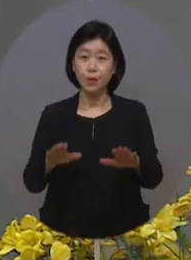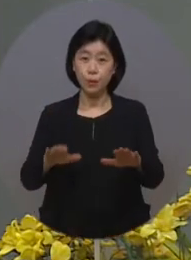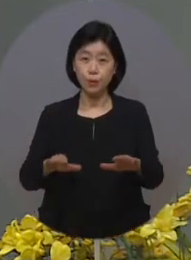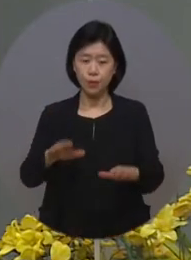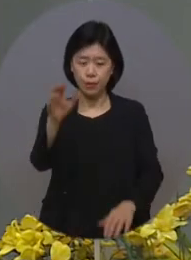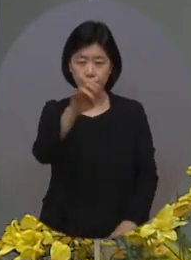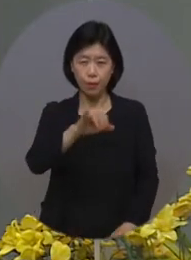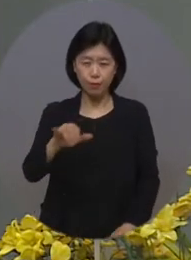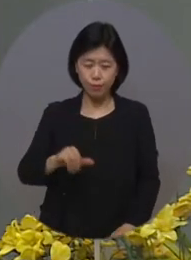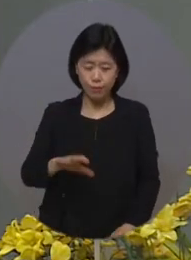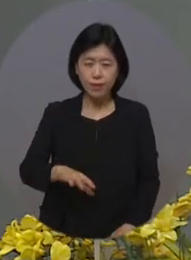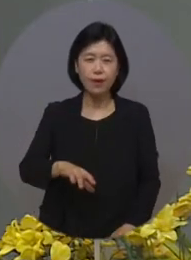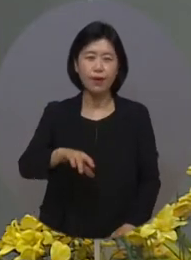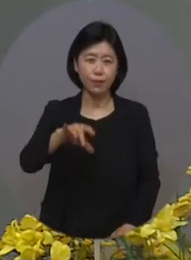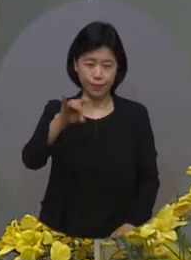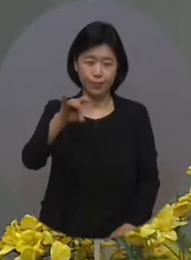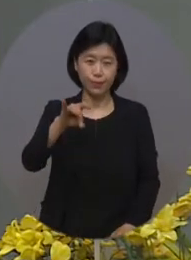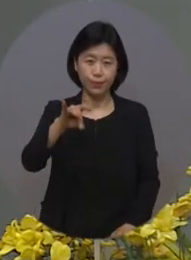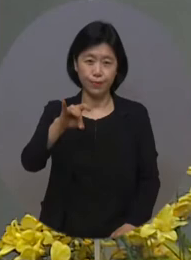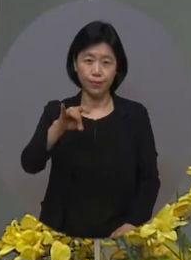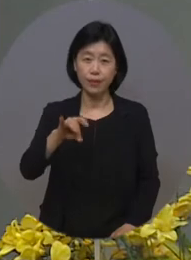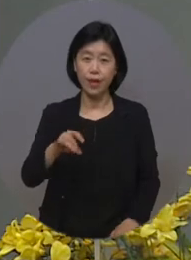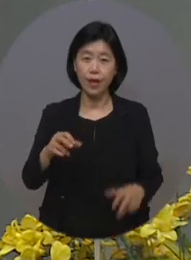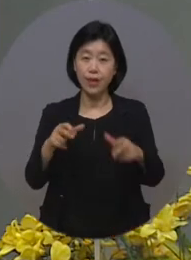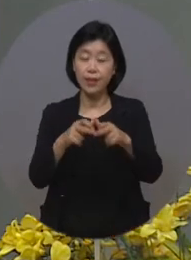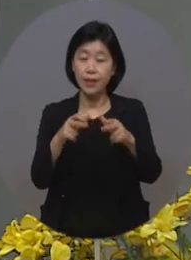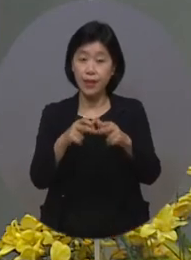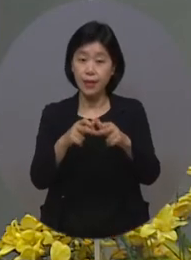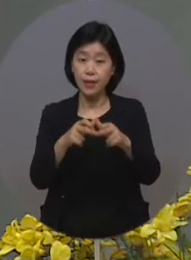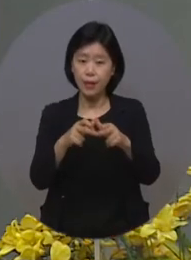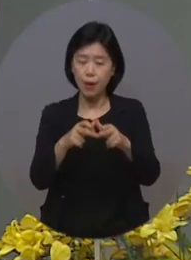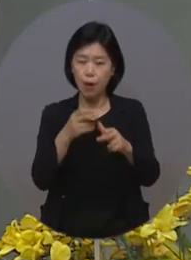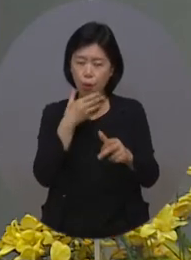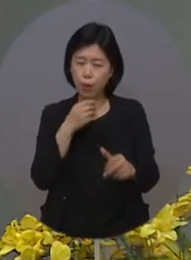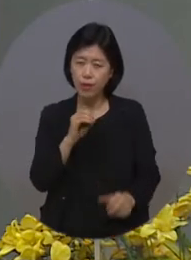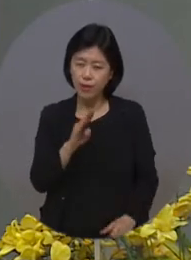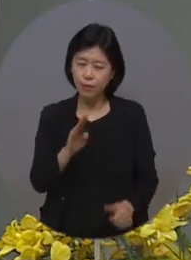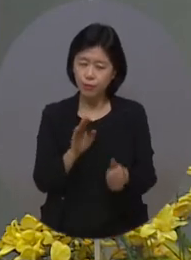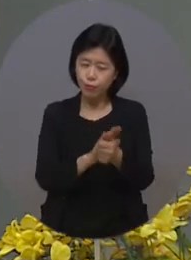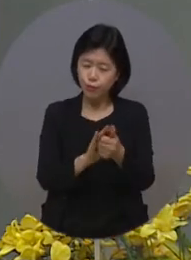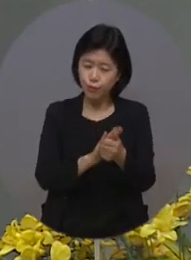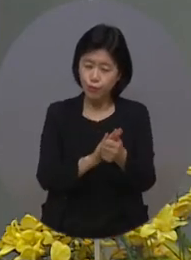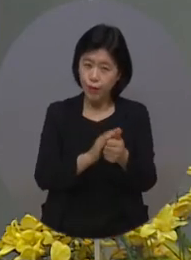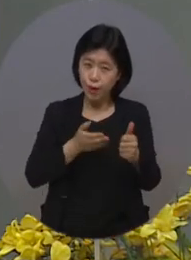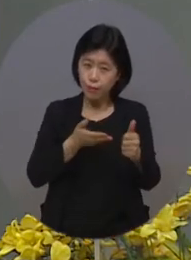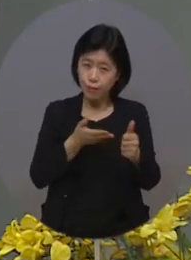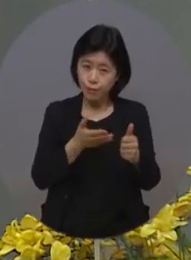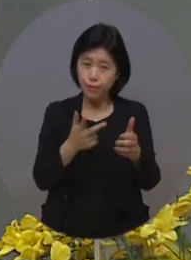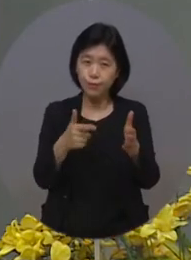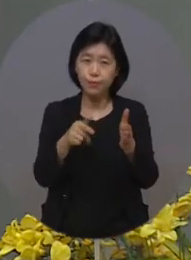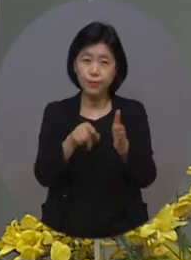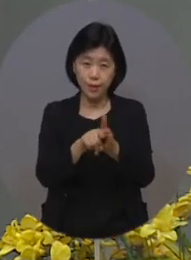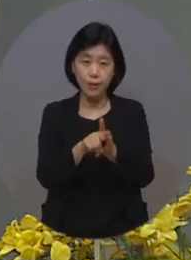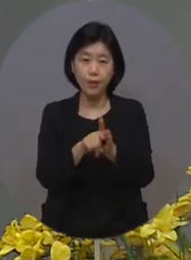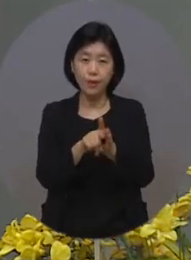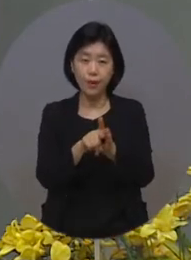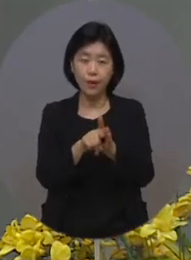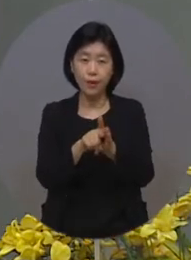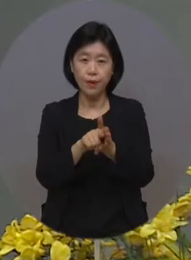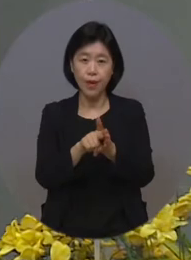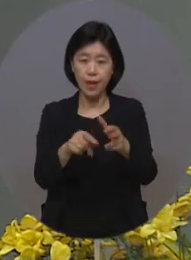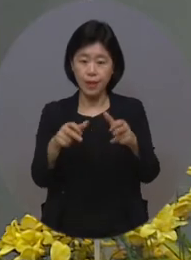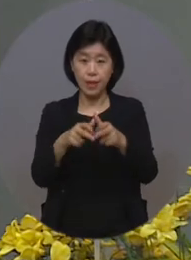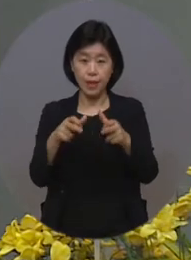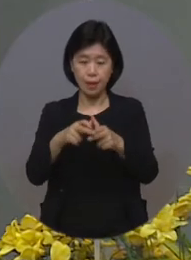최초로 자기의 복지 전 잘 체계를 우리 장애 장 사장을 임명해서 신씨 헤어 어 결국